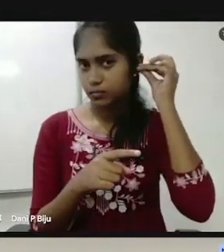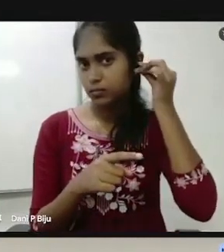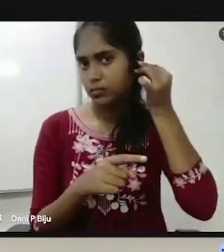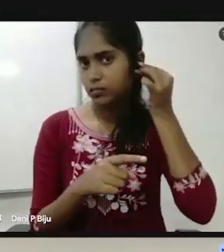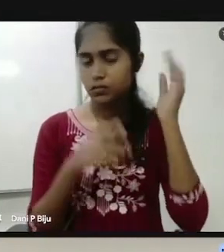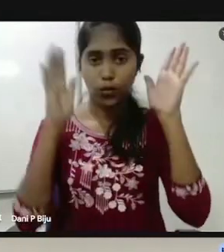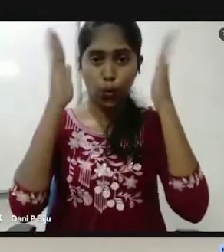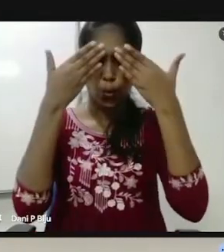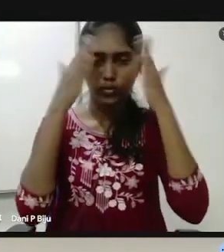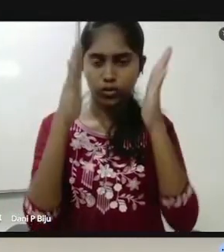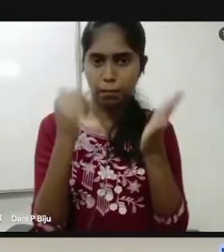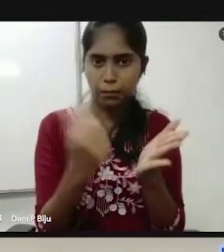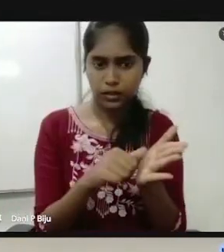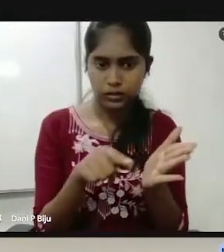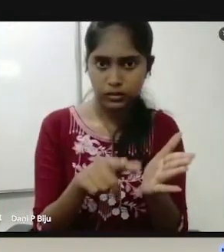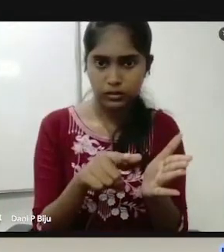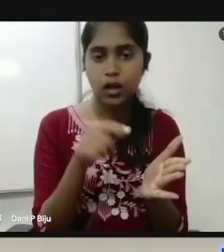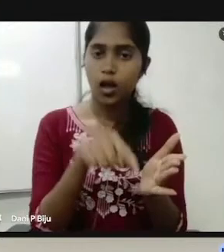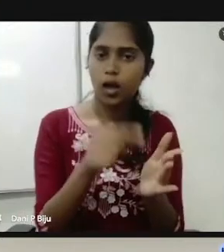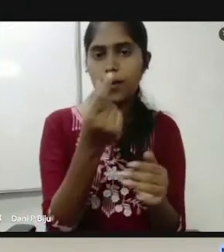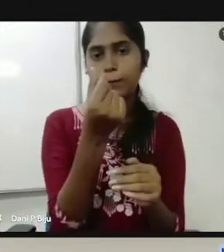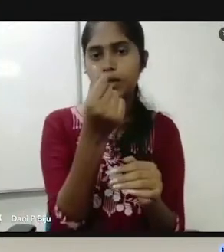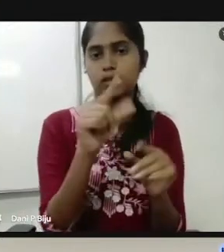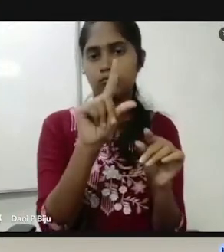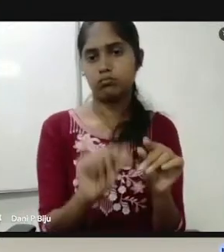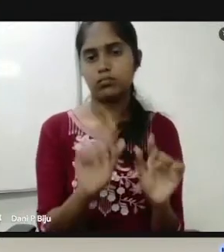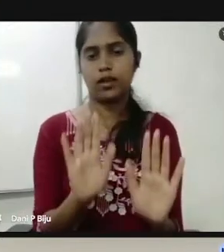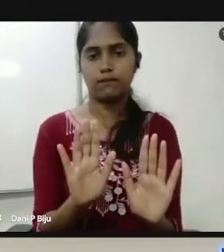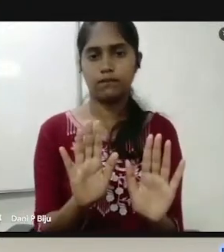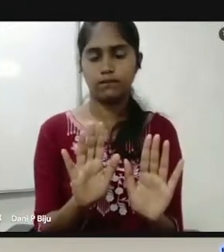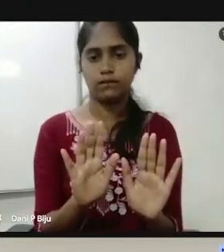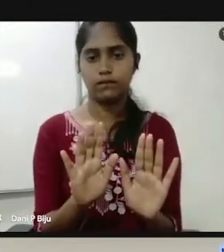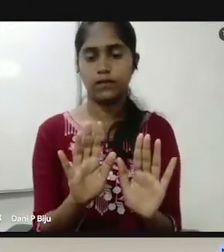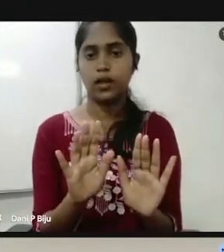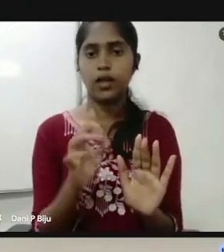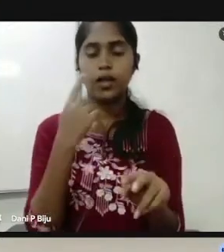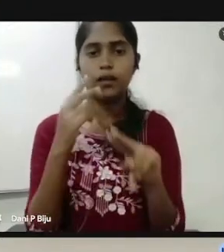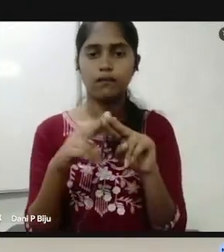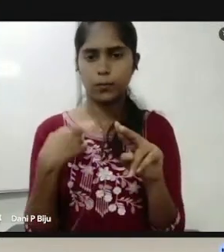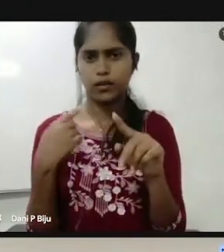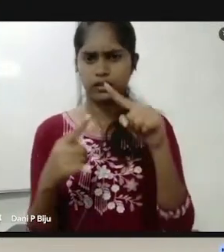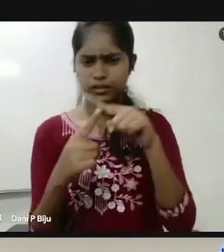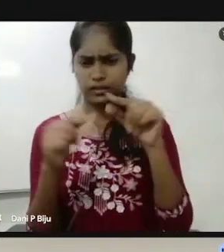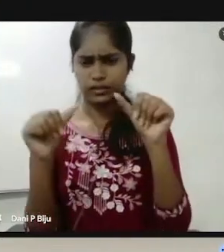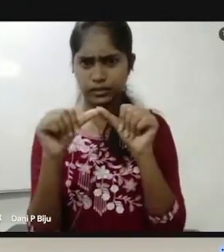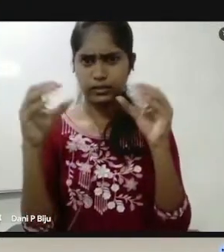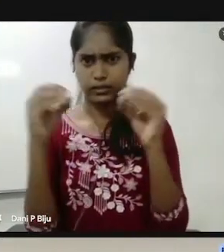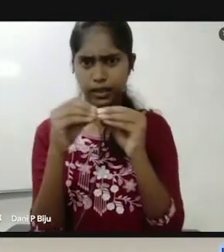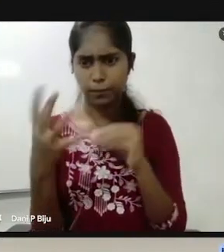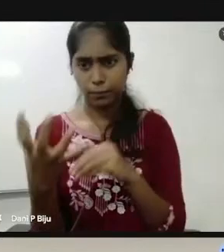50% ഓഫിലാണ് അവർ കൊടുക്കുന്നത്. ഒരു ടാബ്ലറ്റ് നിങ്ങൾക്ക് വാങ്ങിക്കണമെന്നുണ്ടെങ്കിൽ ഏകദേശം ഐ തിങ്ക് 10 to 20,000 rupees